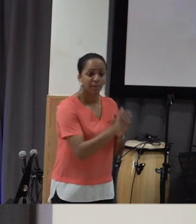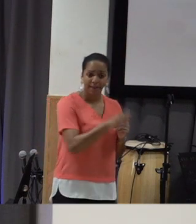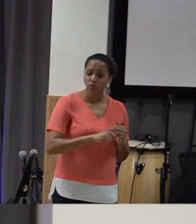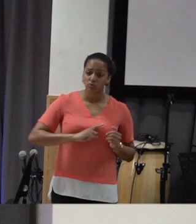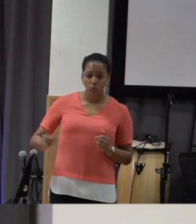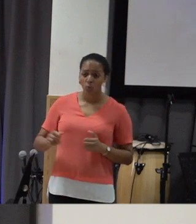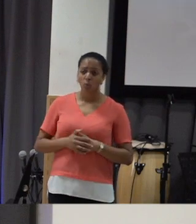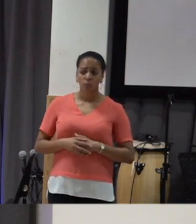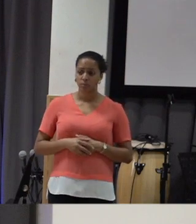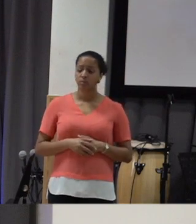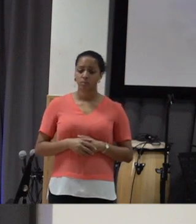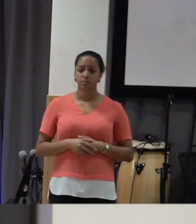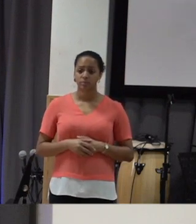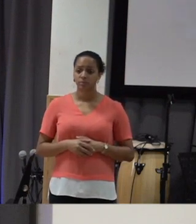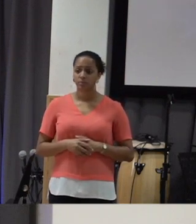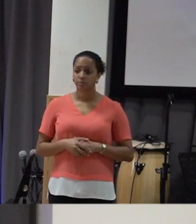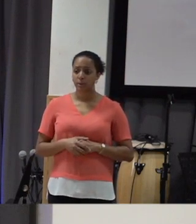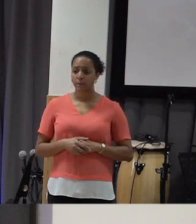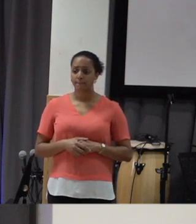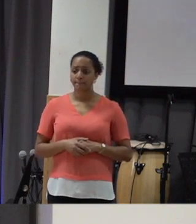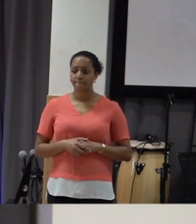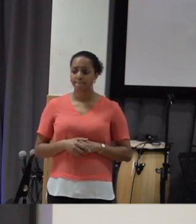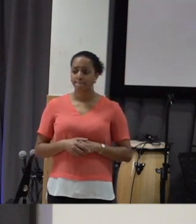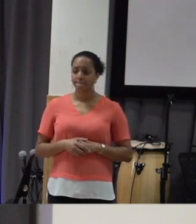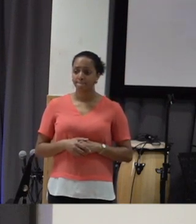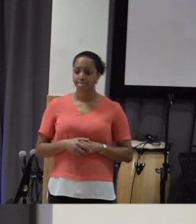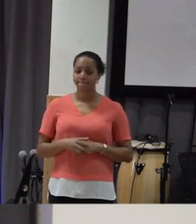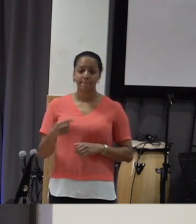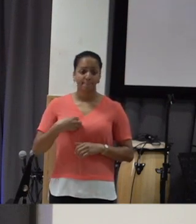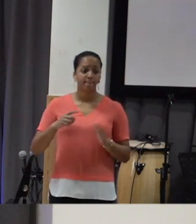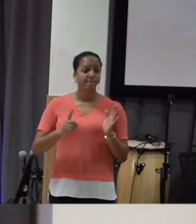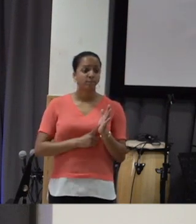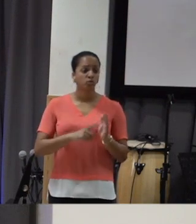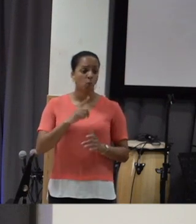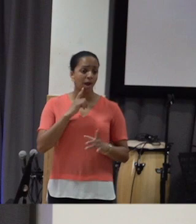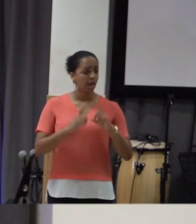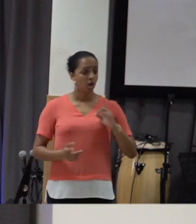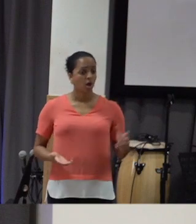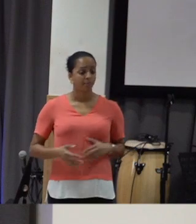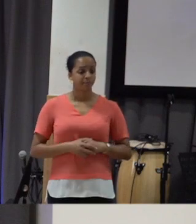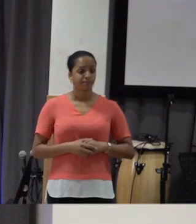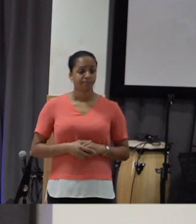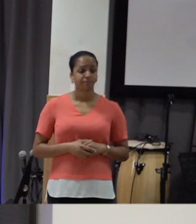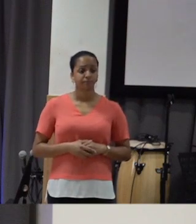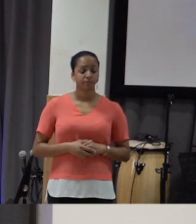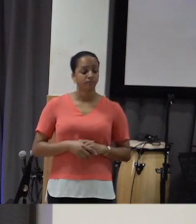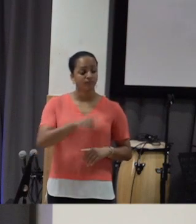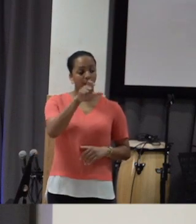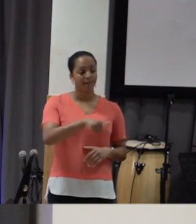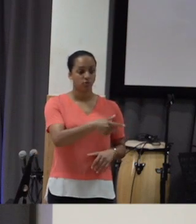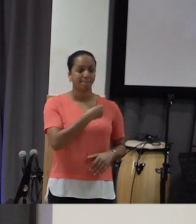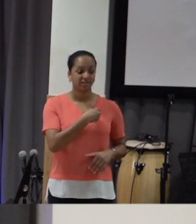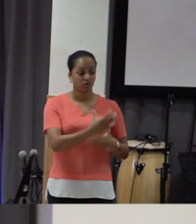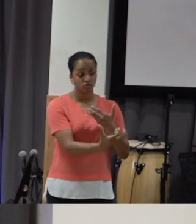Et enfin, face au non-pardon, nous choisissons de donner le droit à l'erreur. Nous choisissons de pardonner lorsque quelqu'un pêche contre